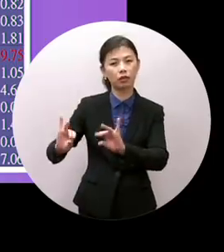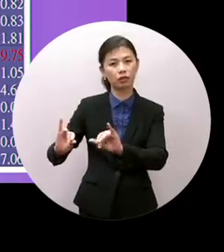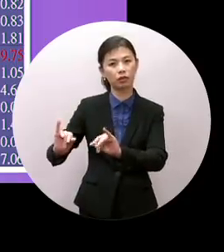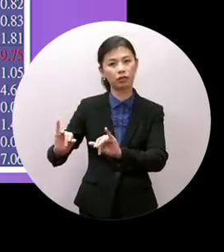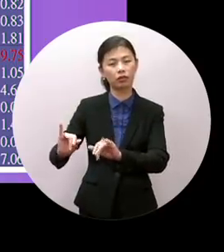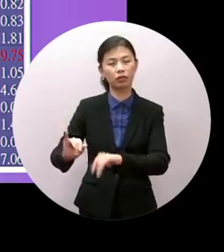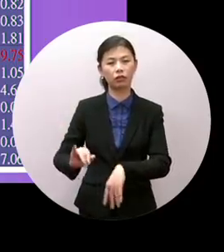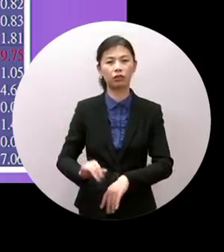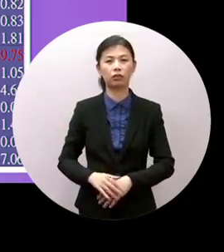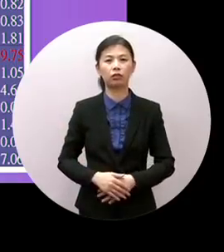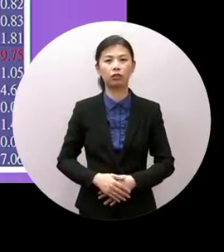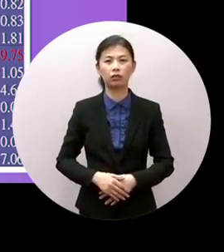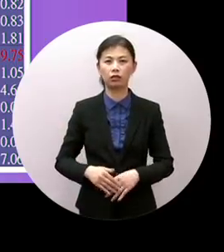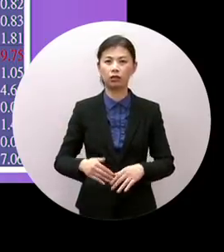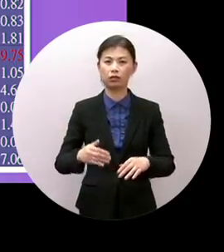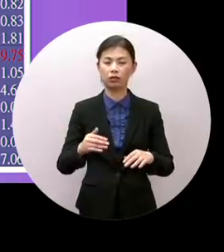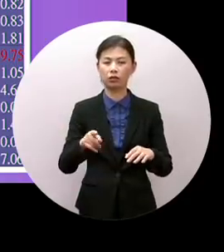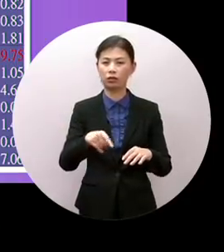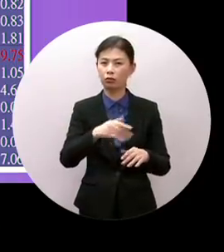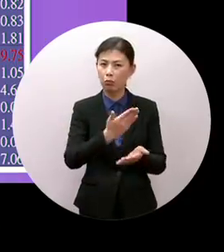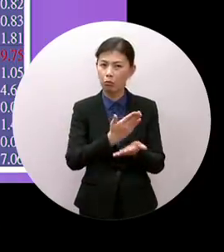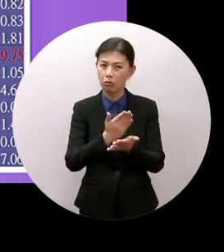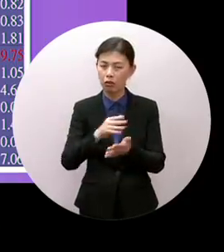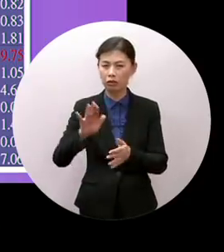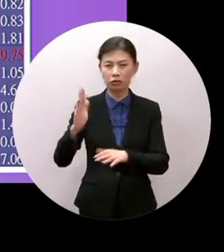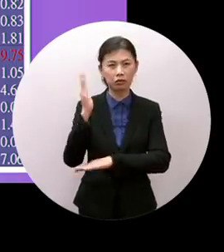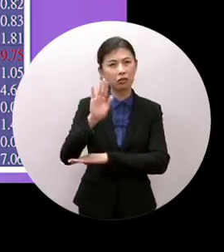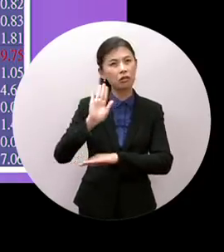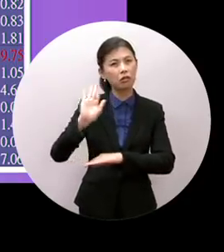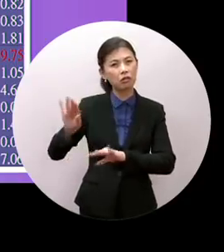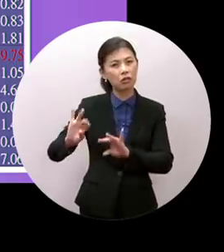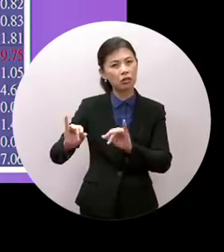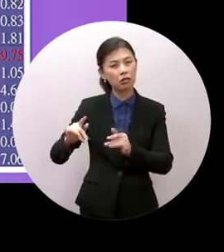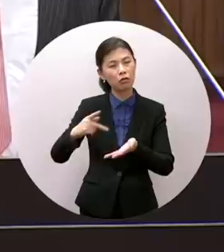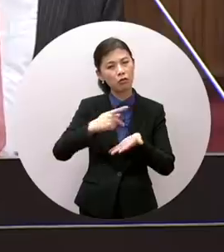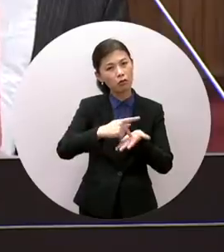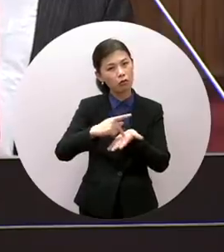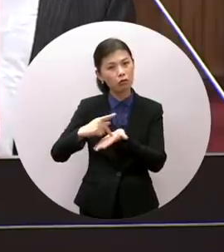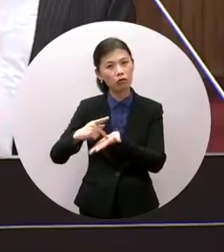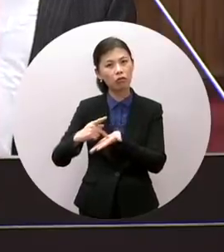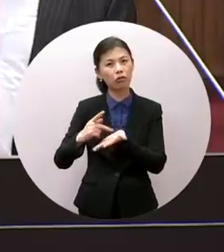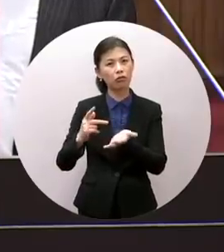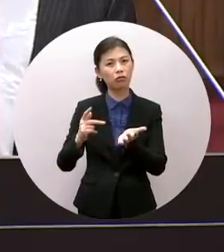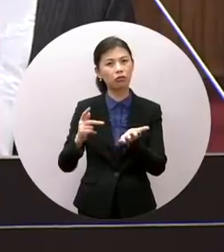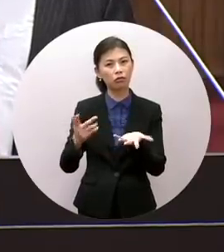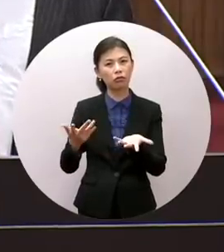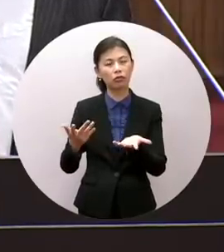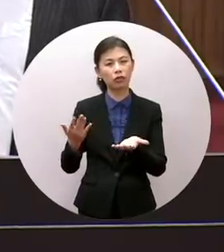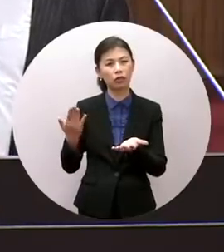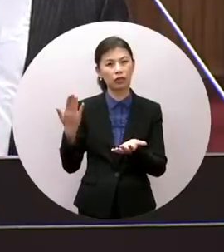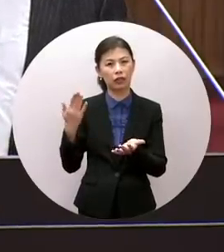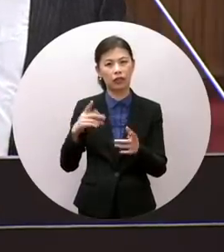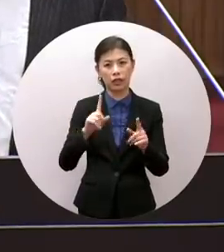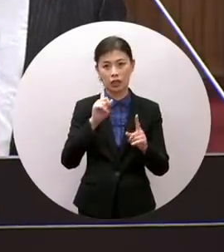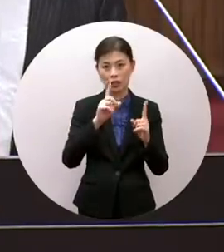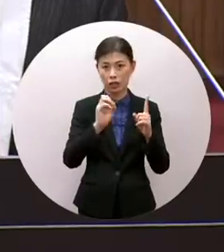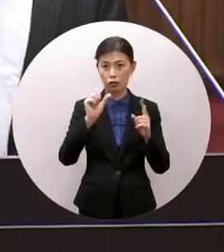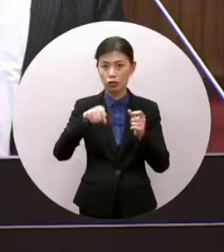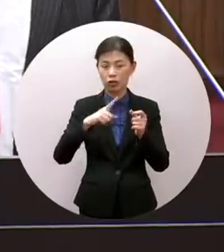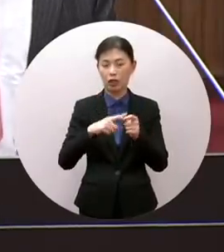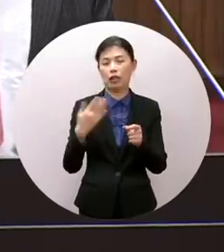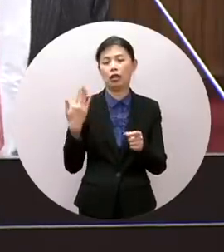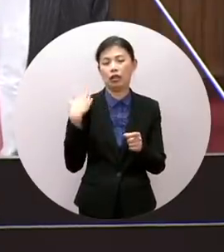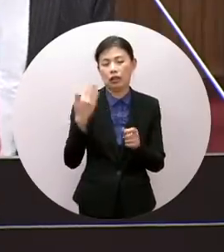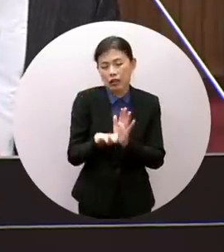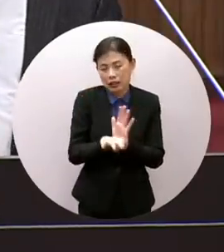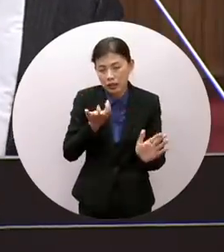们的国有产权所的土地，包括学产地，目前租出去的土地那个约还是在105年以前定的约，